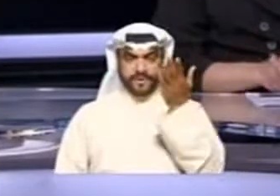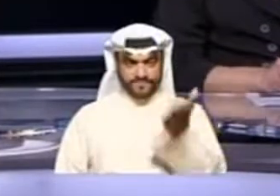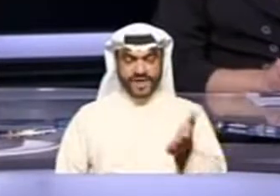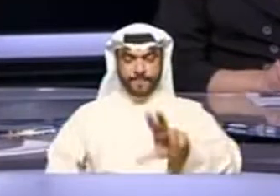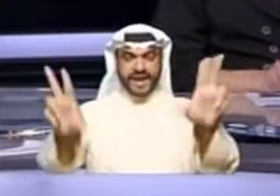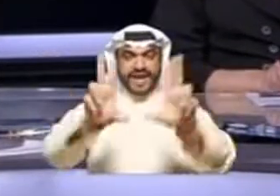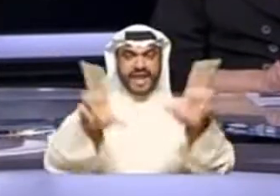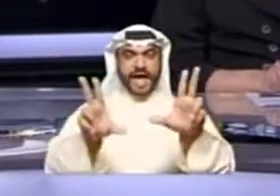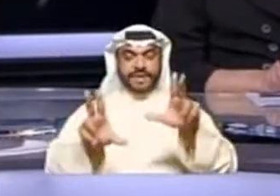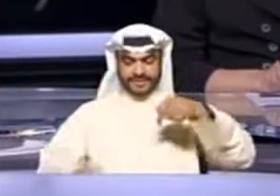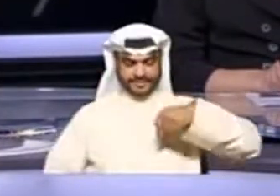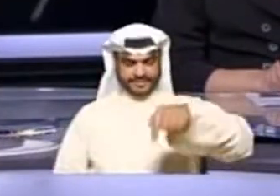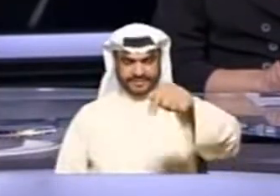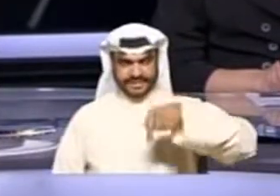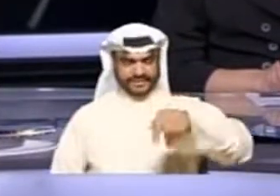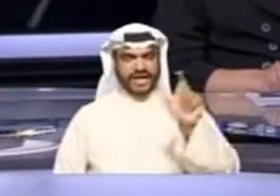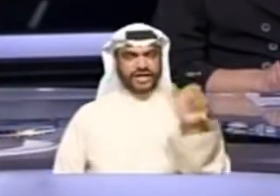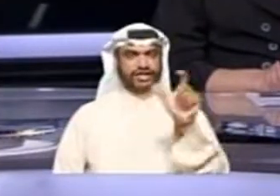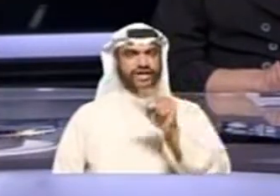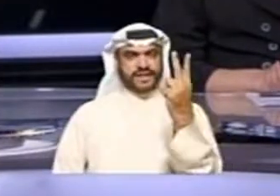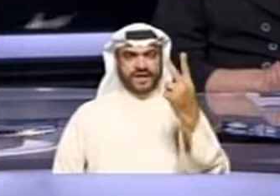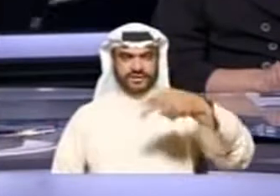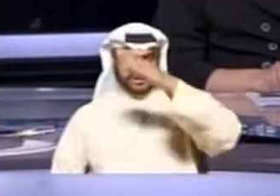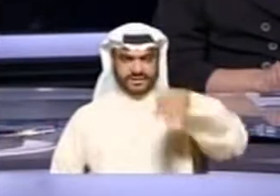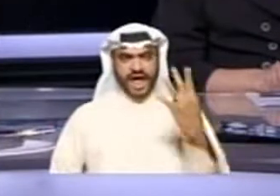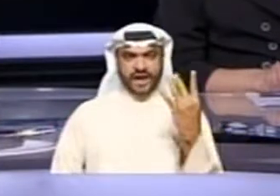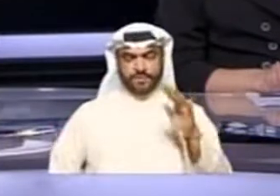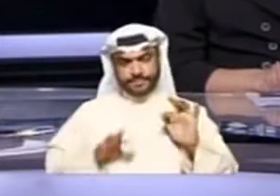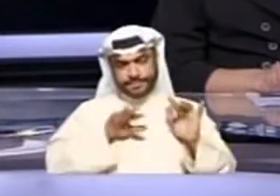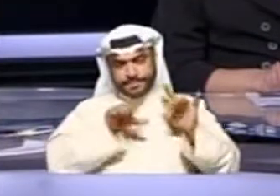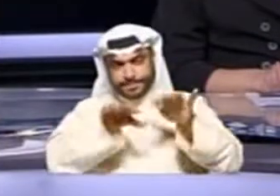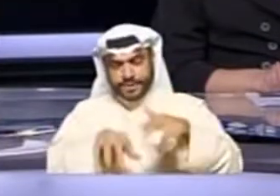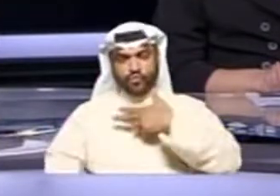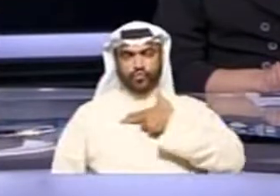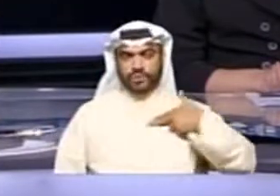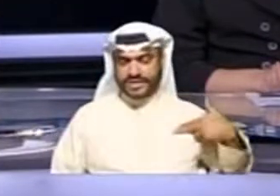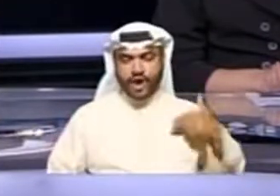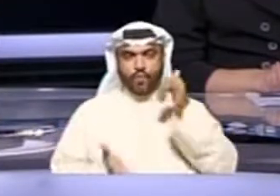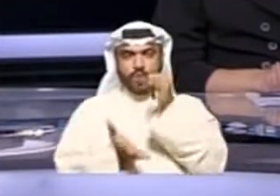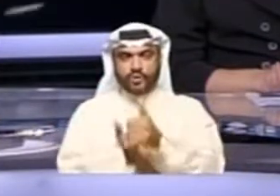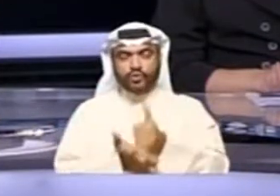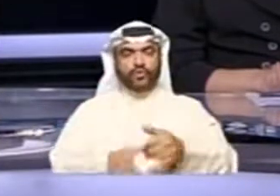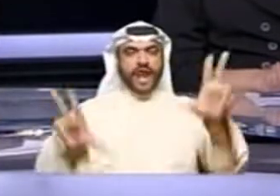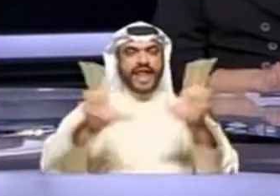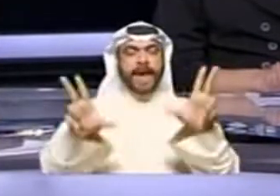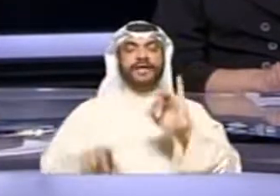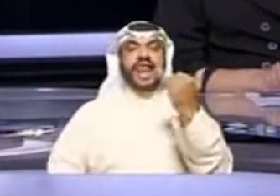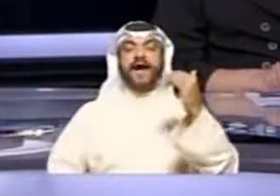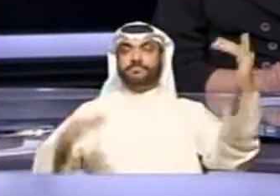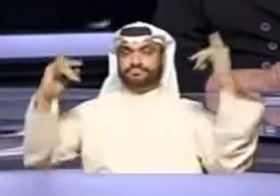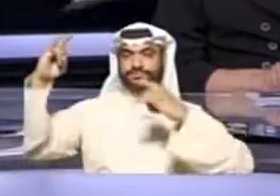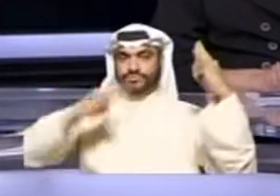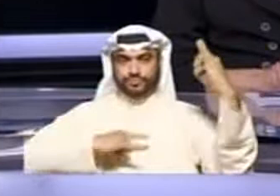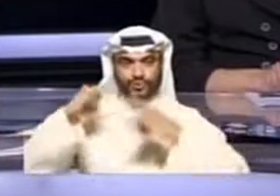في 22 من شهر أبريل الجاري سيشهد حضور عدد من الوزراء والمسؤولين والإعلاميين العرب،